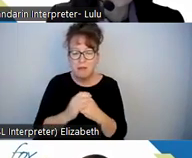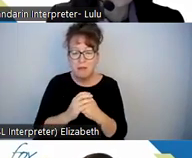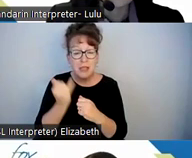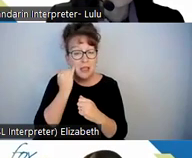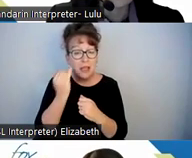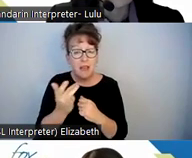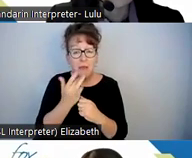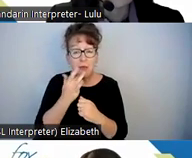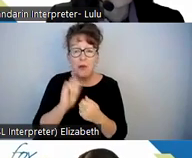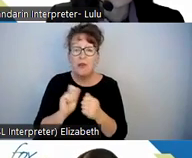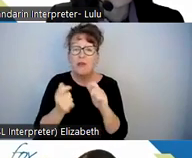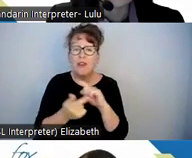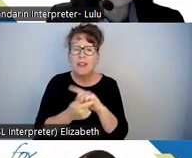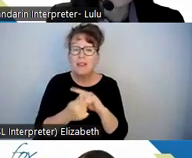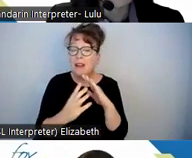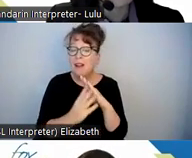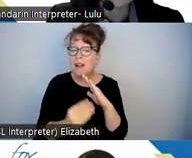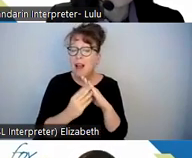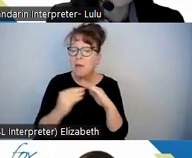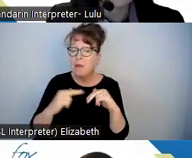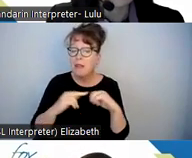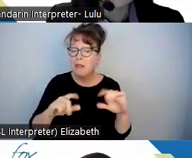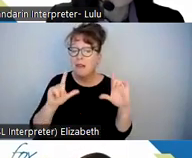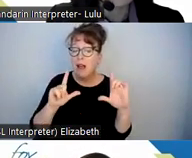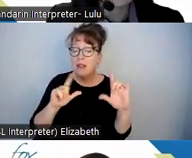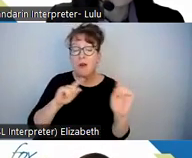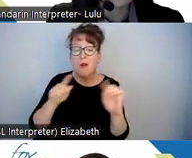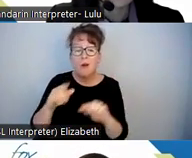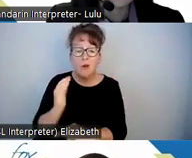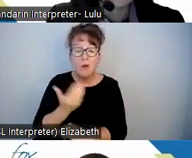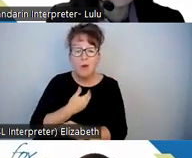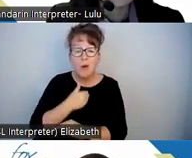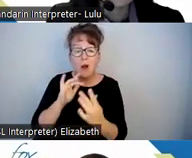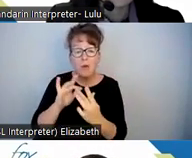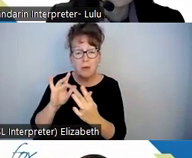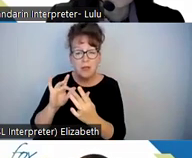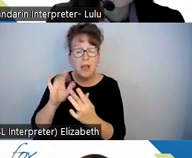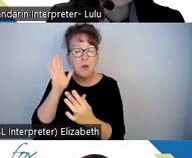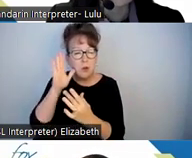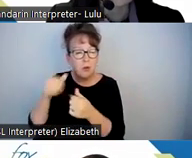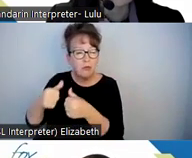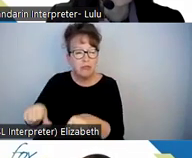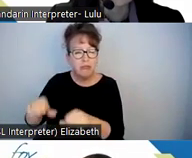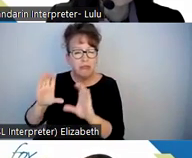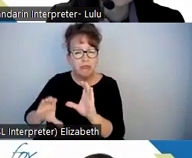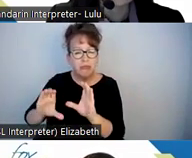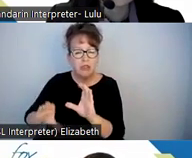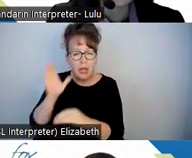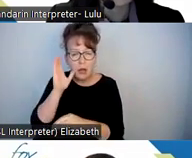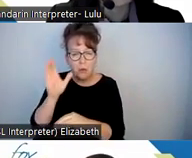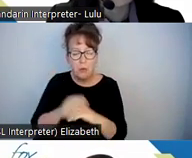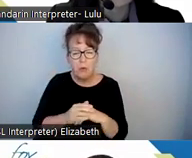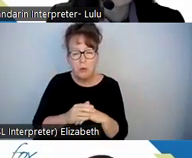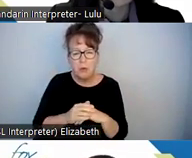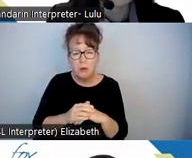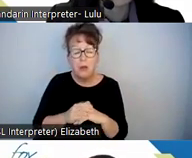đưa vào hộp thoại nếu anh chị cần cái phần dịch thì anh chị có thể đến cái trang web của